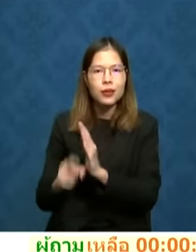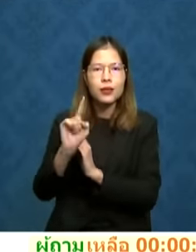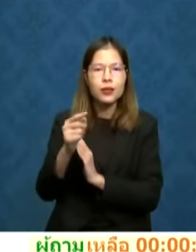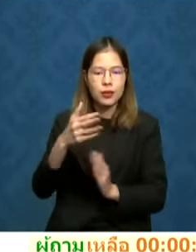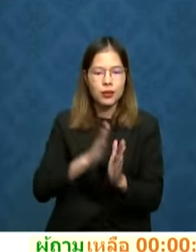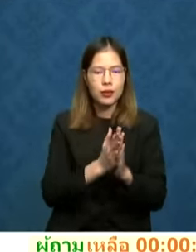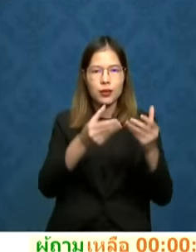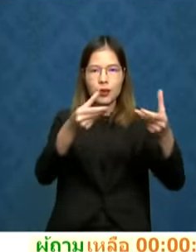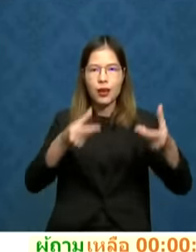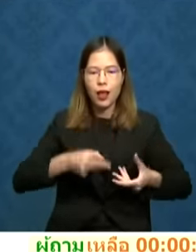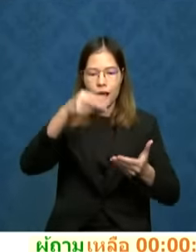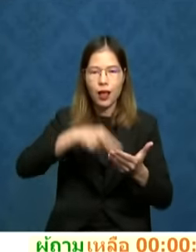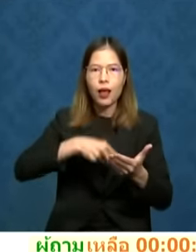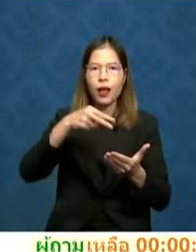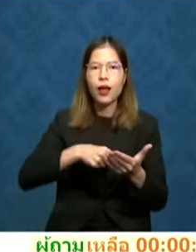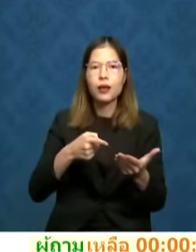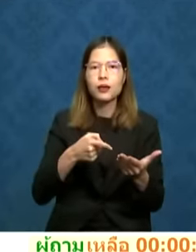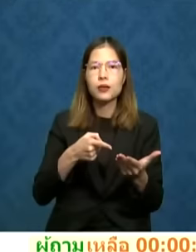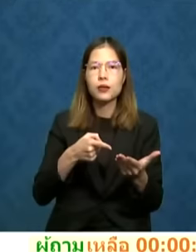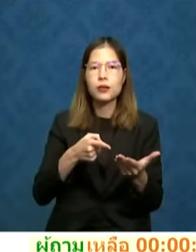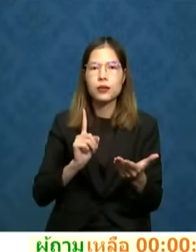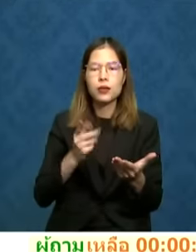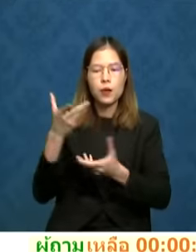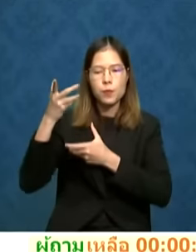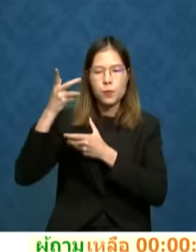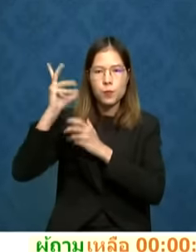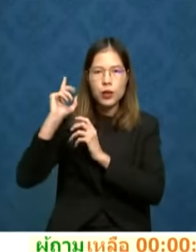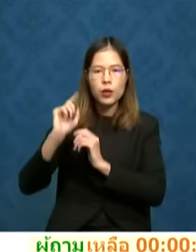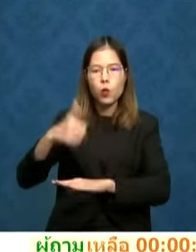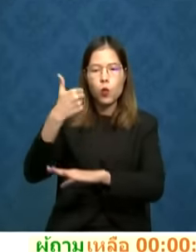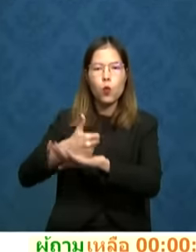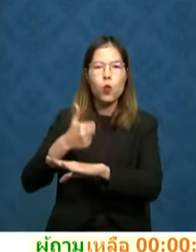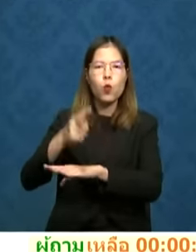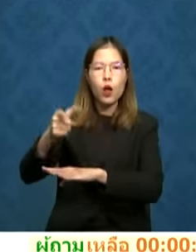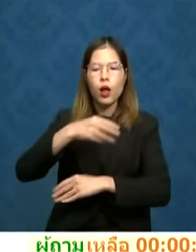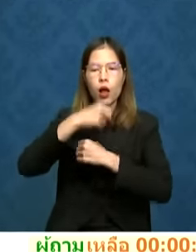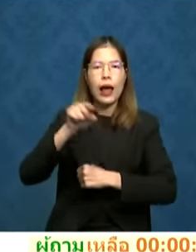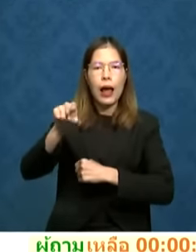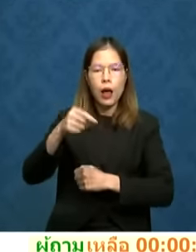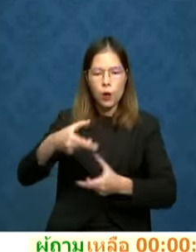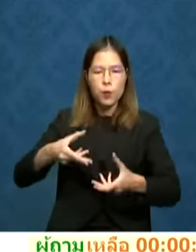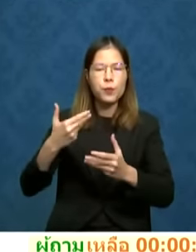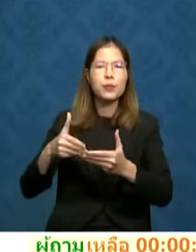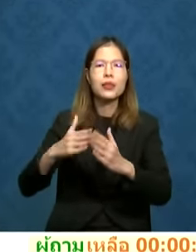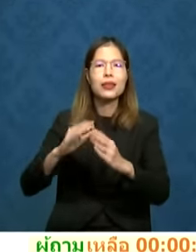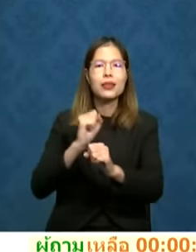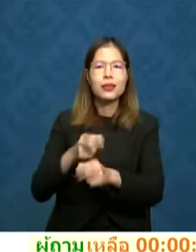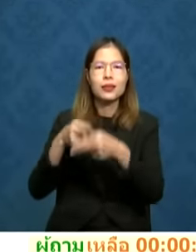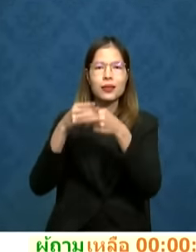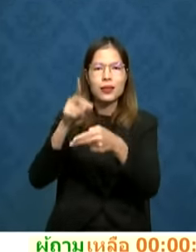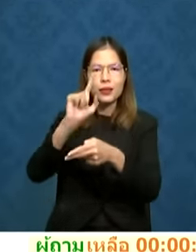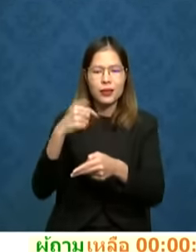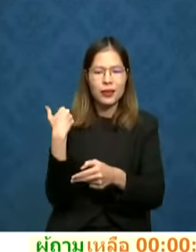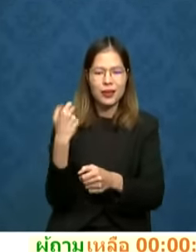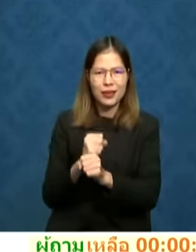อ่านรายงานขนักรมกต่ายสวนอิสระที่อดีทหัหนาของท่านนะับเป็คนตั้งขึนมาเขียวอยชัเจนครับวามัเกิด